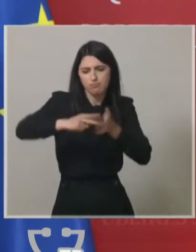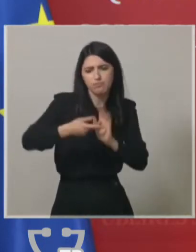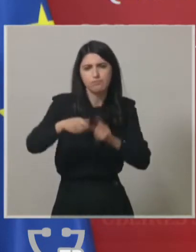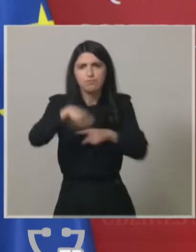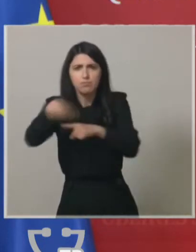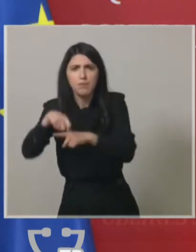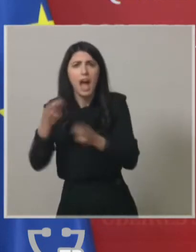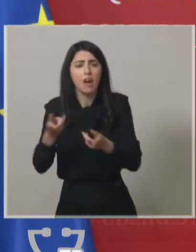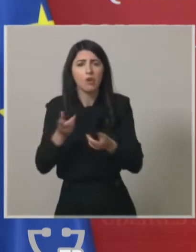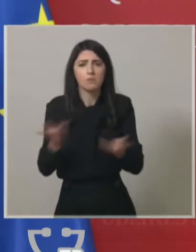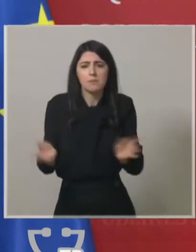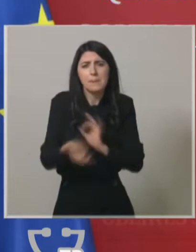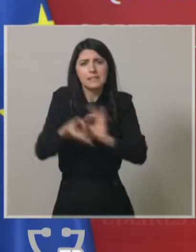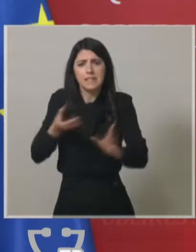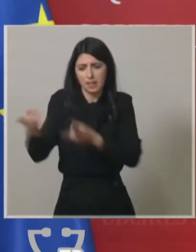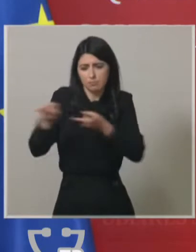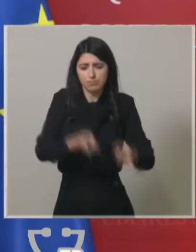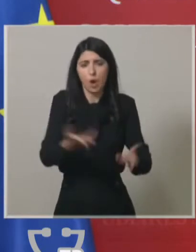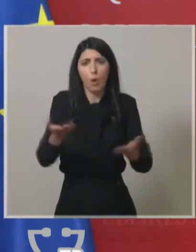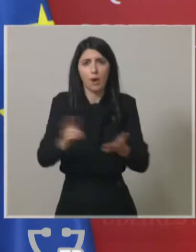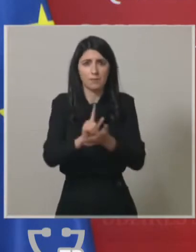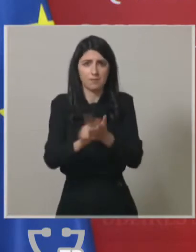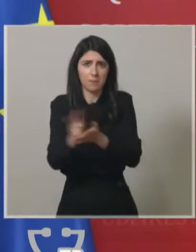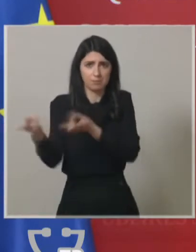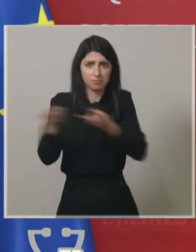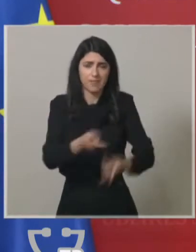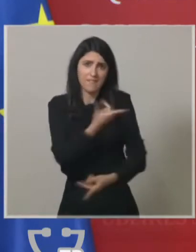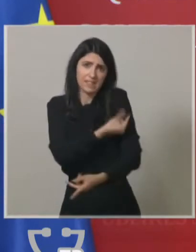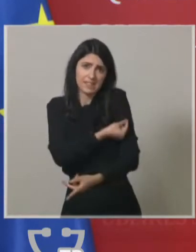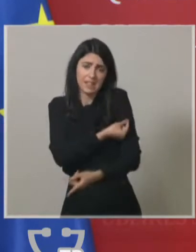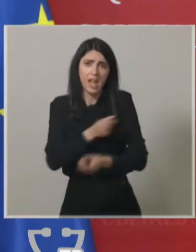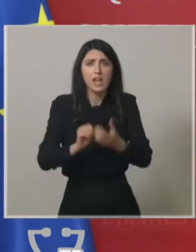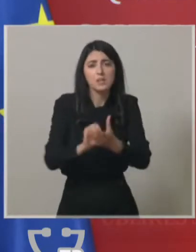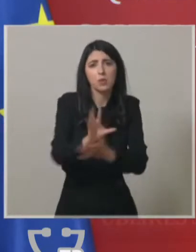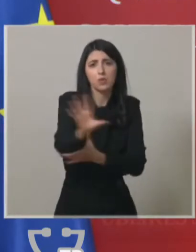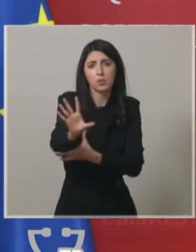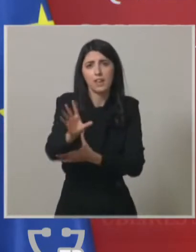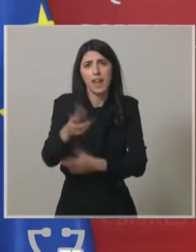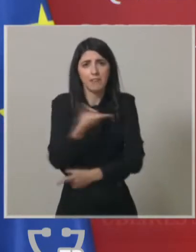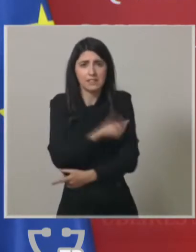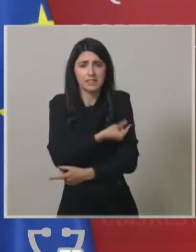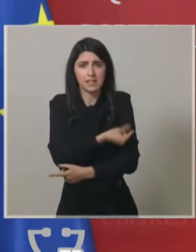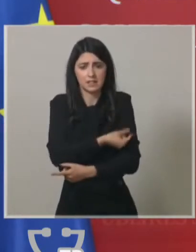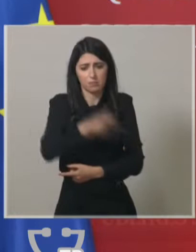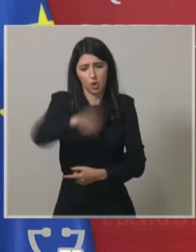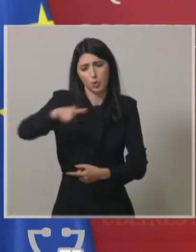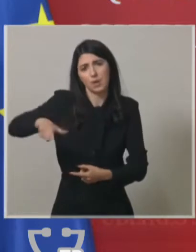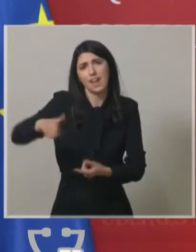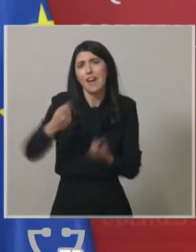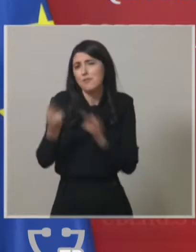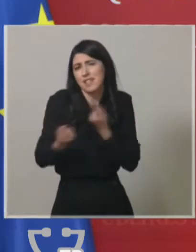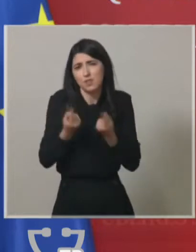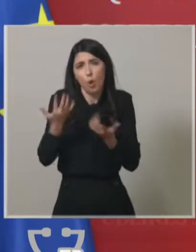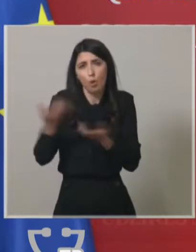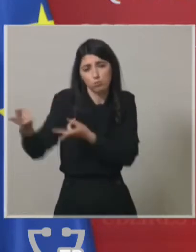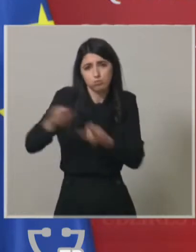согласно динамиката на пристигнување на вакцините во земјава и спроведување на вакцинацијата во зависност од